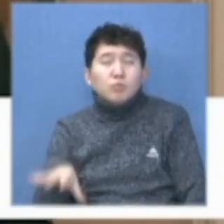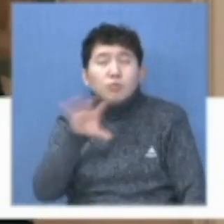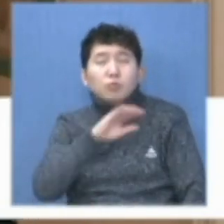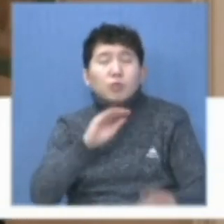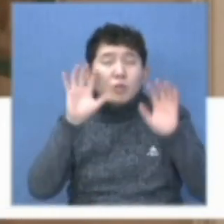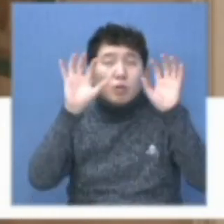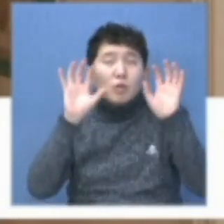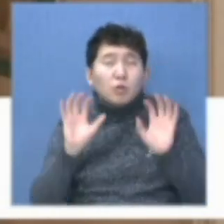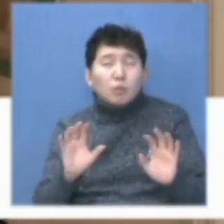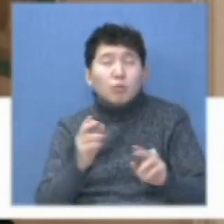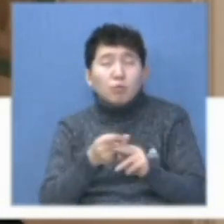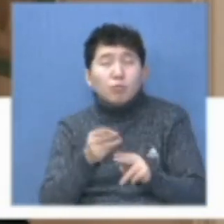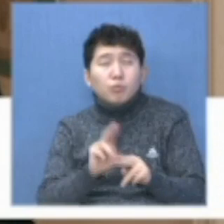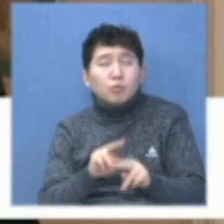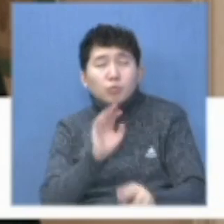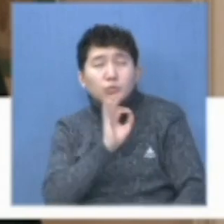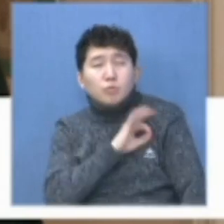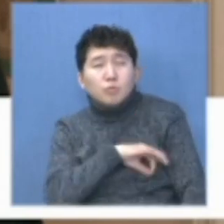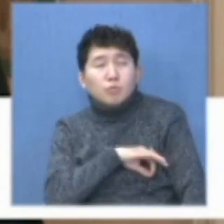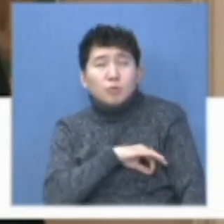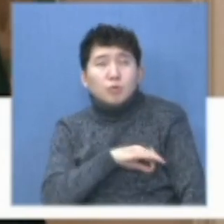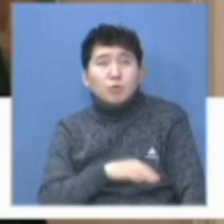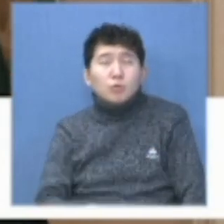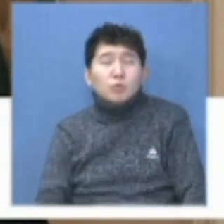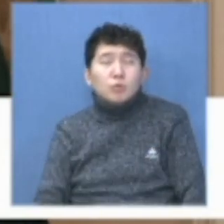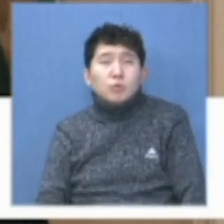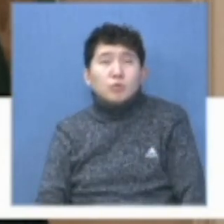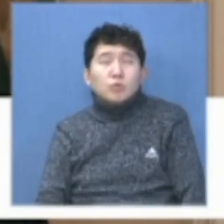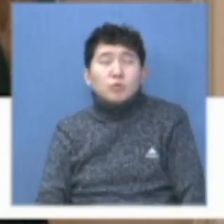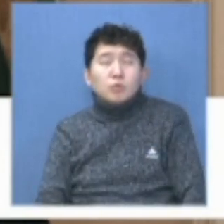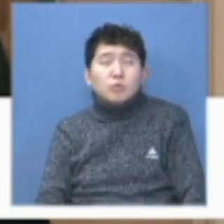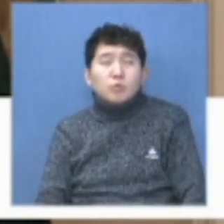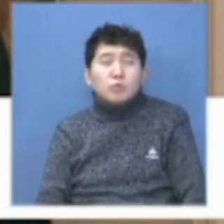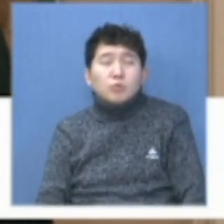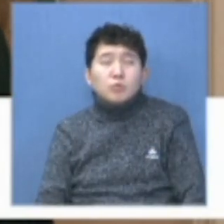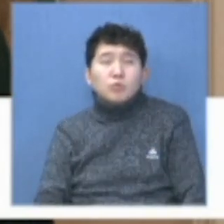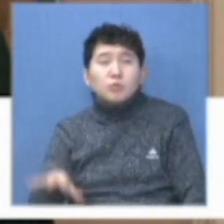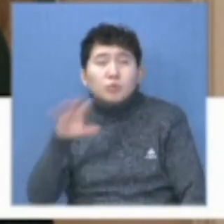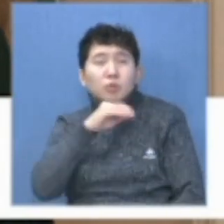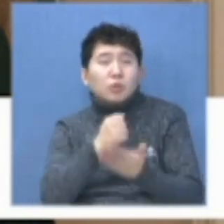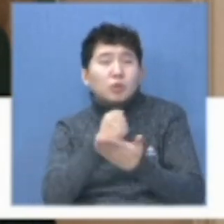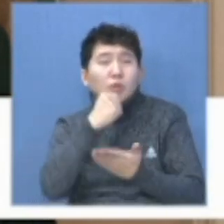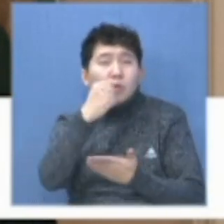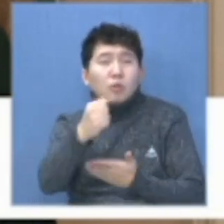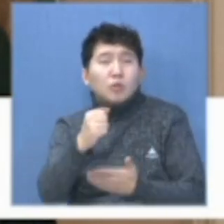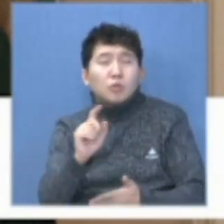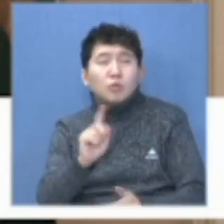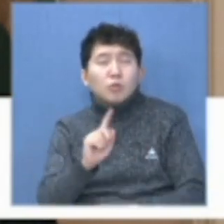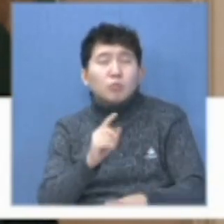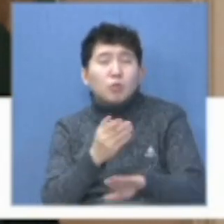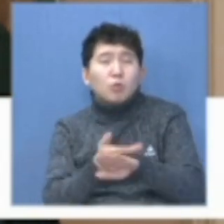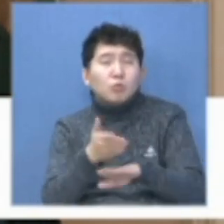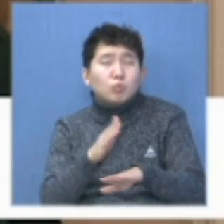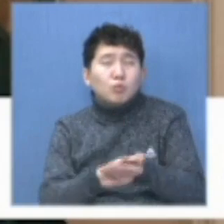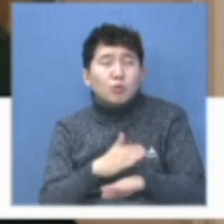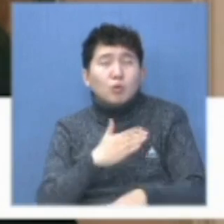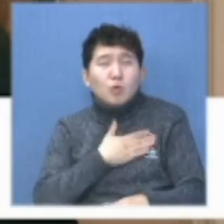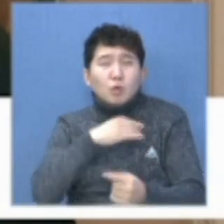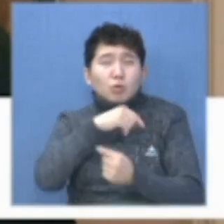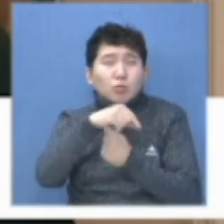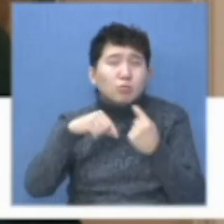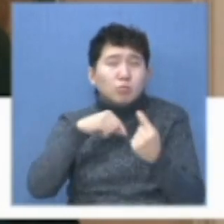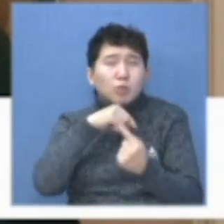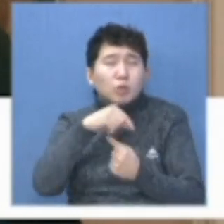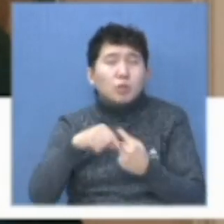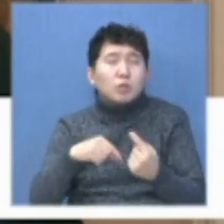которые принимаются в КГД и прочие законы, они все направлены на то, чтобы утяжелить наш бизнес. И вот уже мы даже дошли до